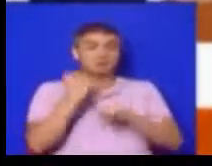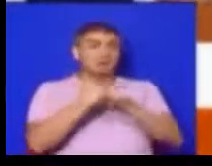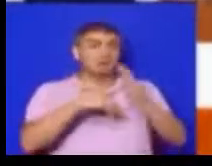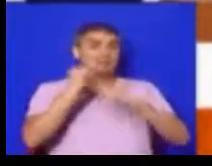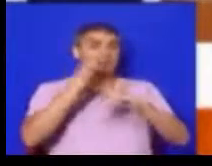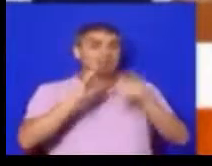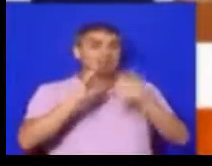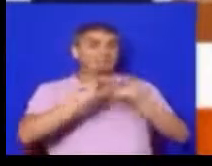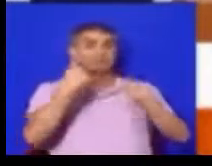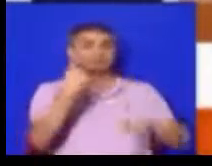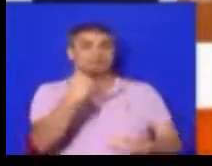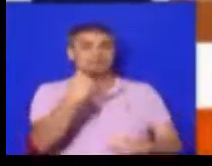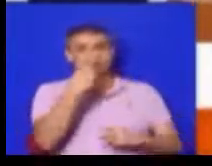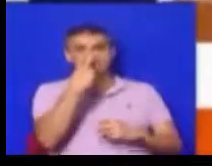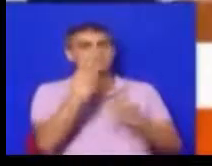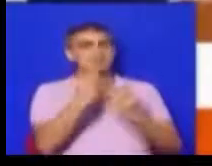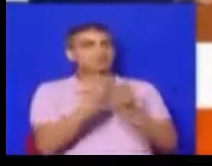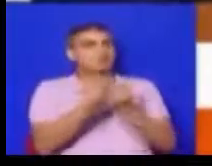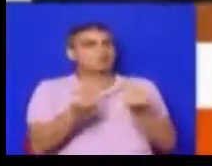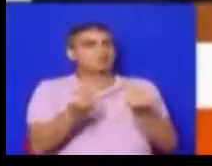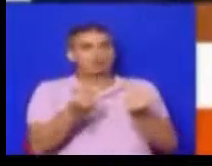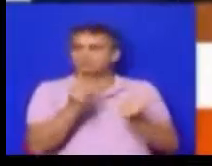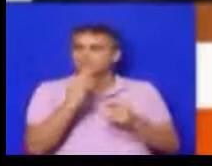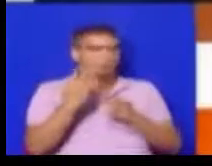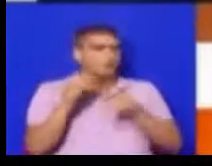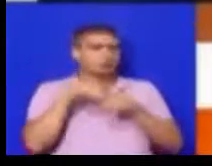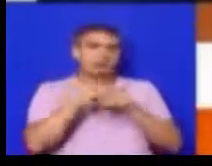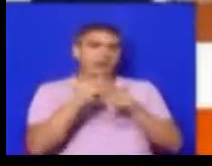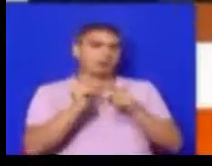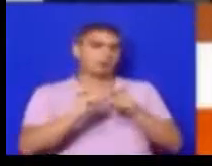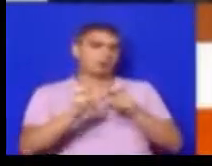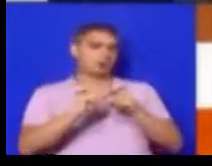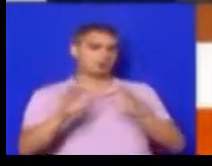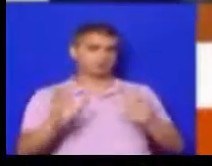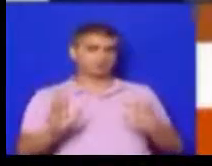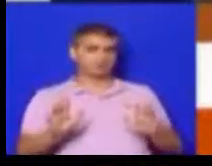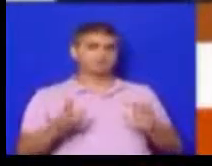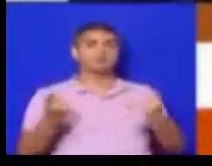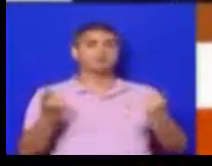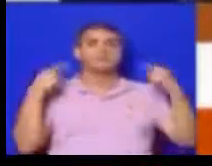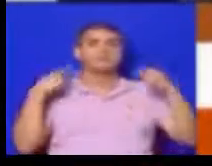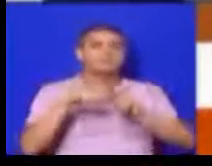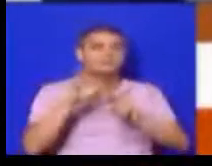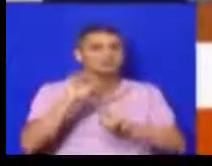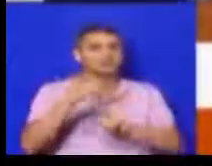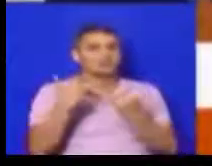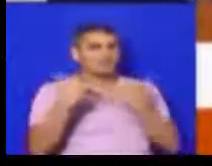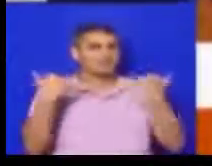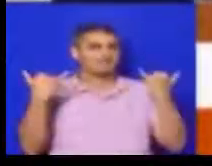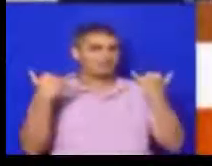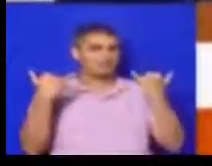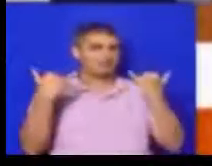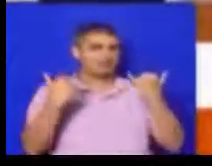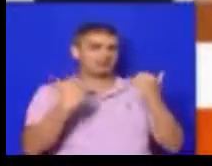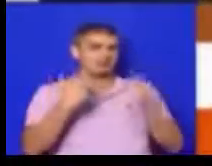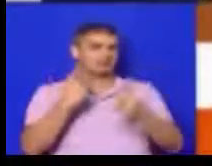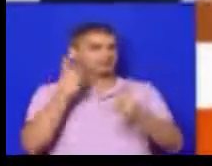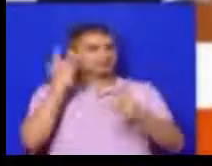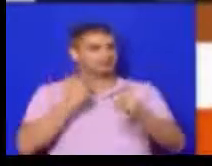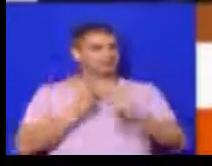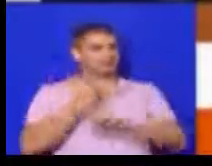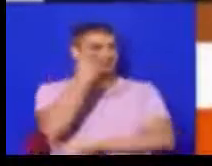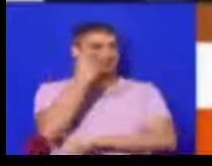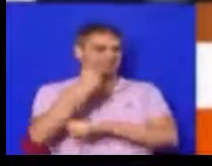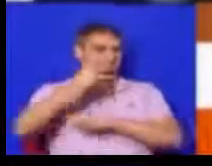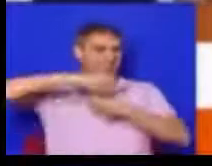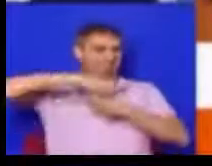מבחינת השארת החומר הוא היום עניין של חודשים. במקביל צריך גם לפתח את מערכת הנשק, את ראש הנפץ.